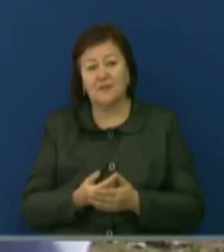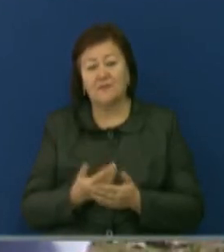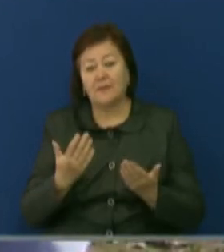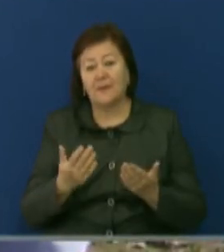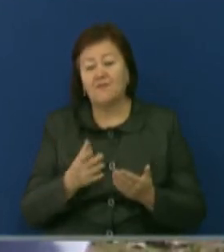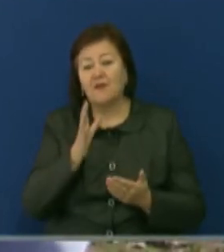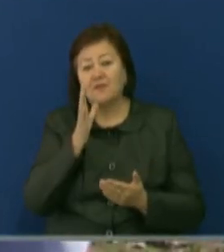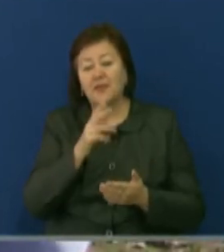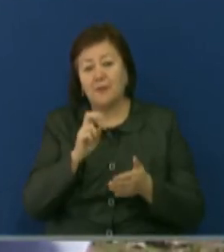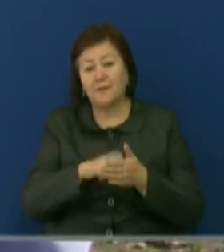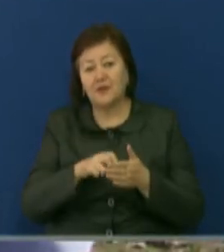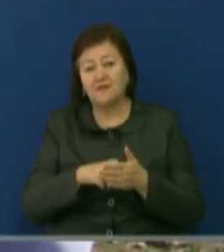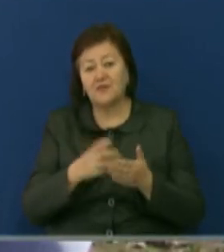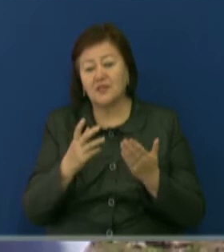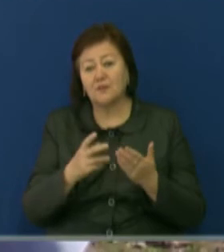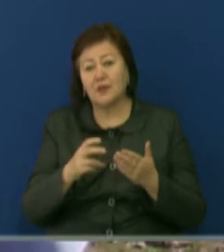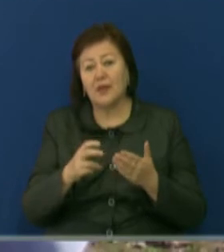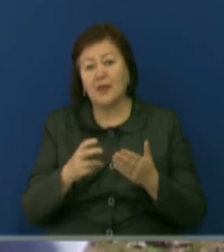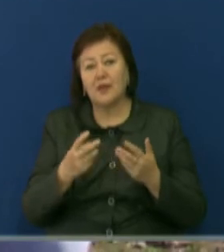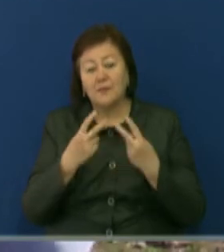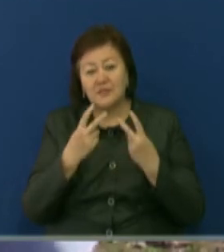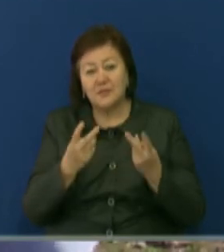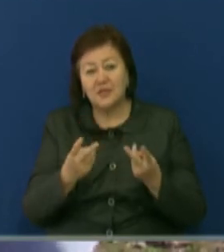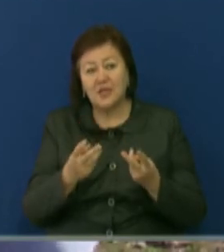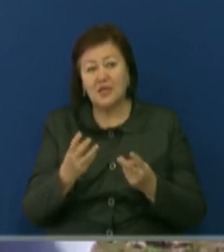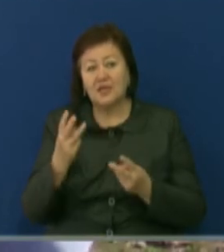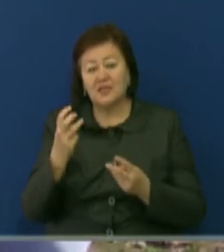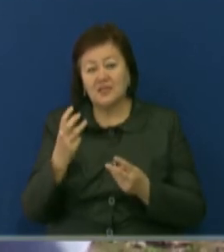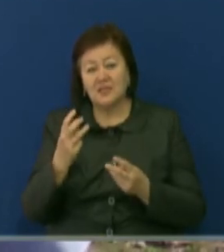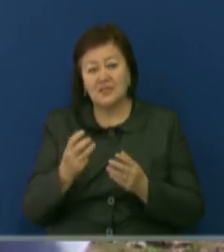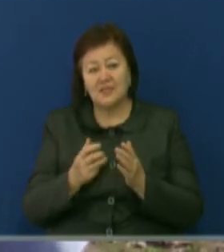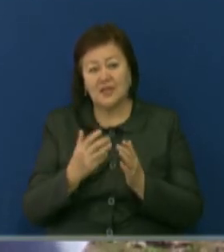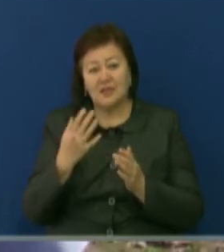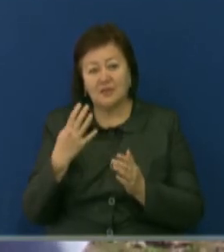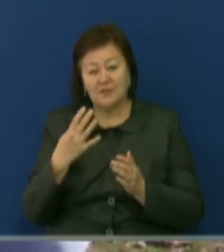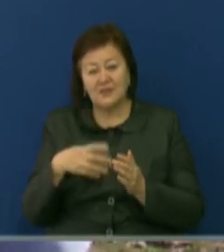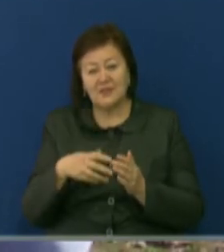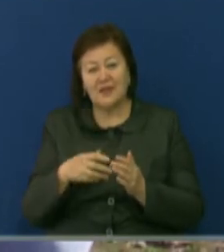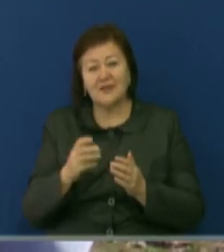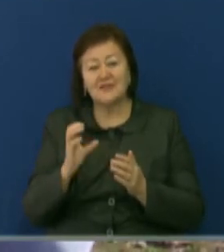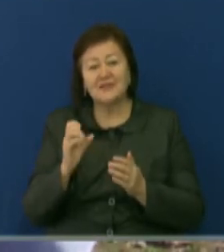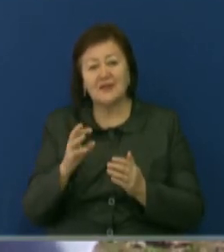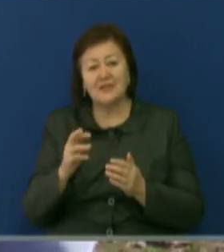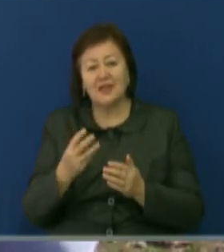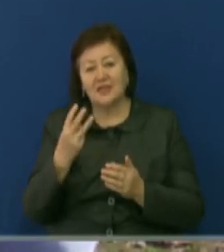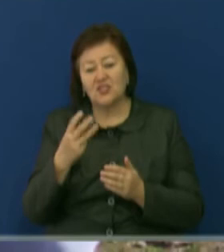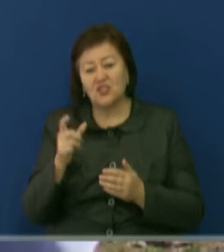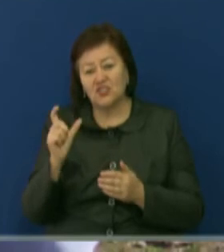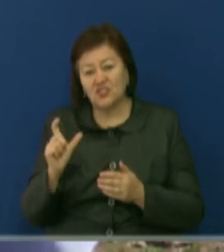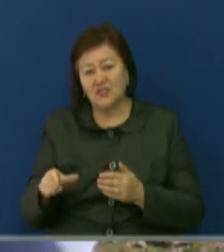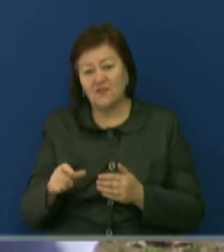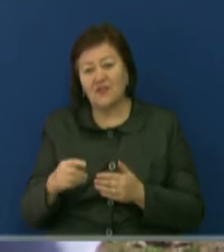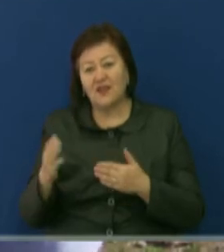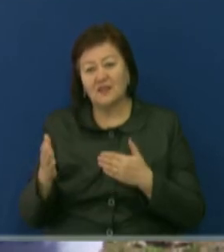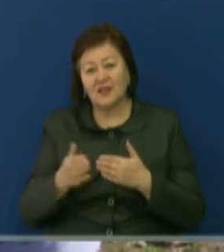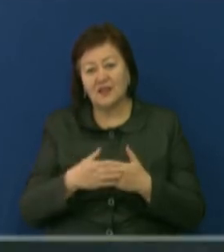Рейдтік шарада біз тыйым салынған жерлерде шағын кемелермен шомылғандарға 364 бап бойынша әкімшілік хаттама толтырдық. Үш адам әкімшілік жауапкершілікке